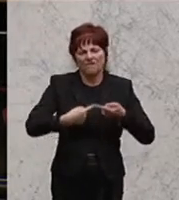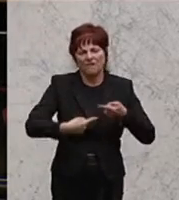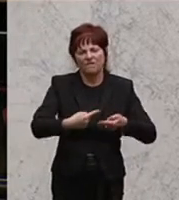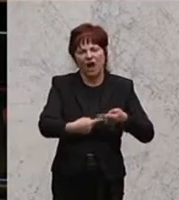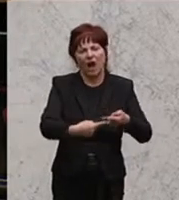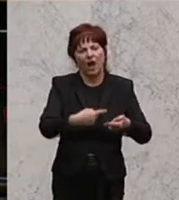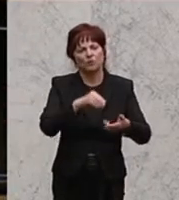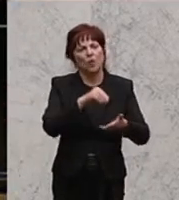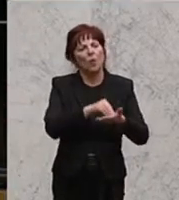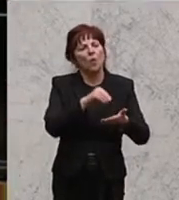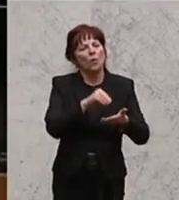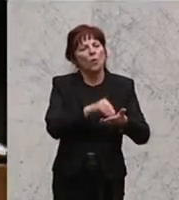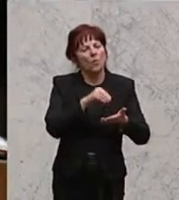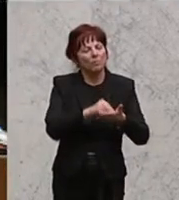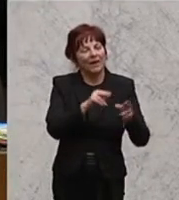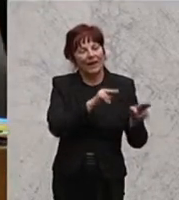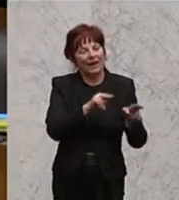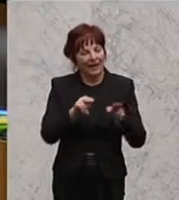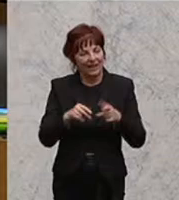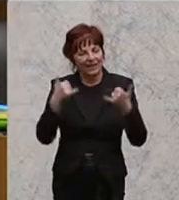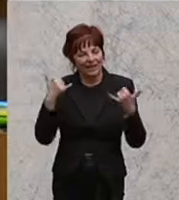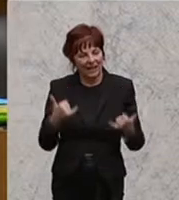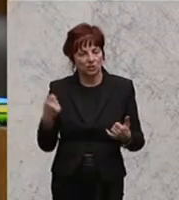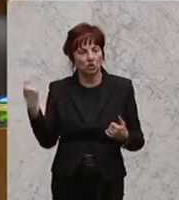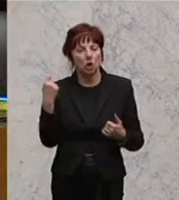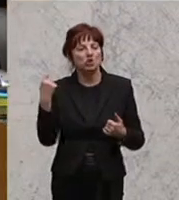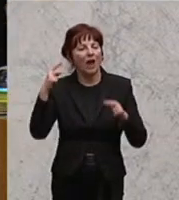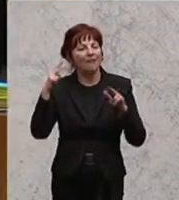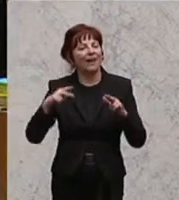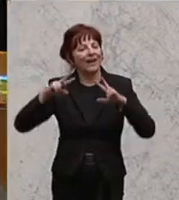die jetzt ruhen während der strafrechtlichen Ermittlungen.